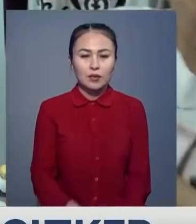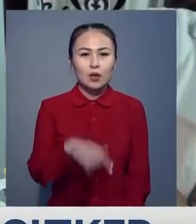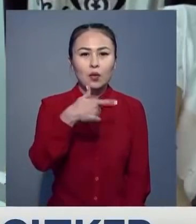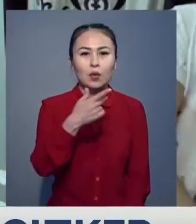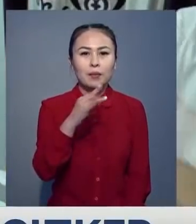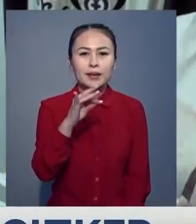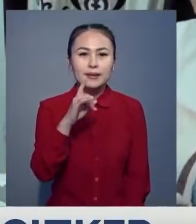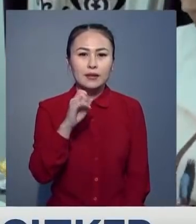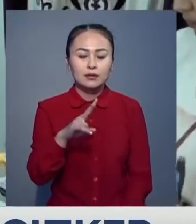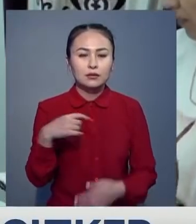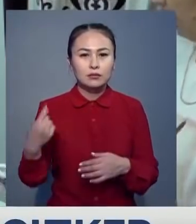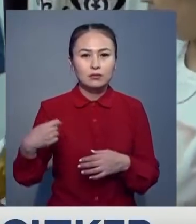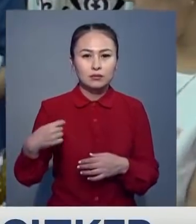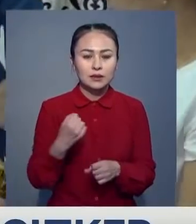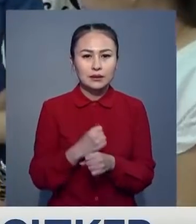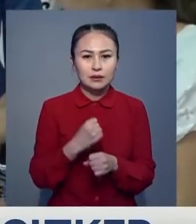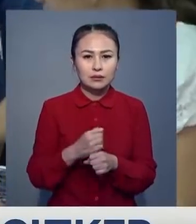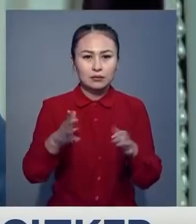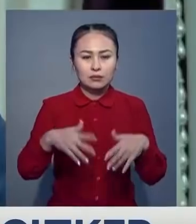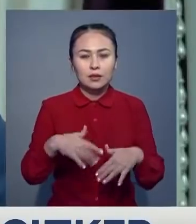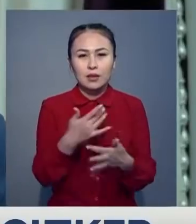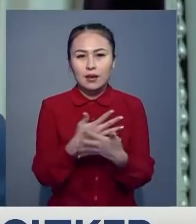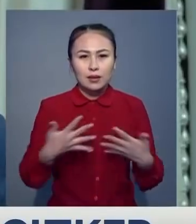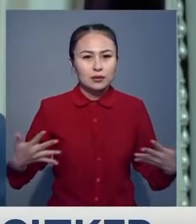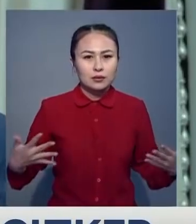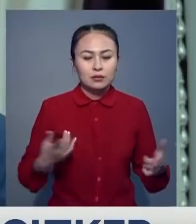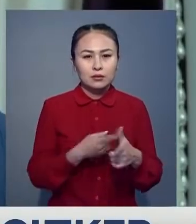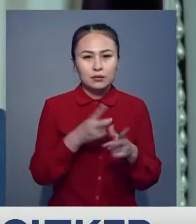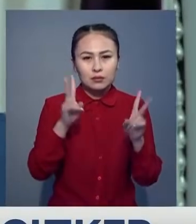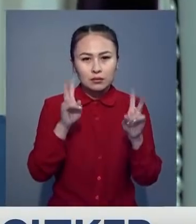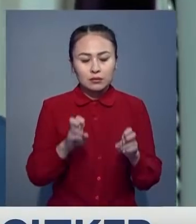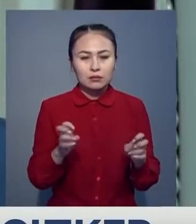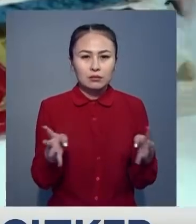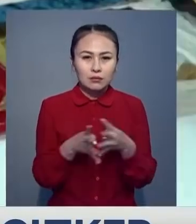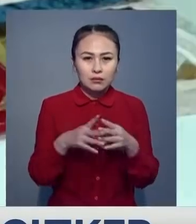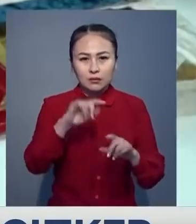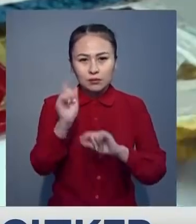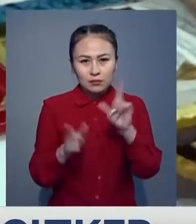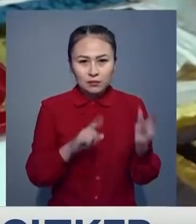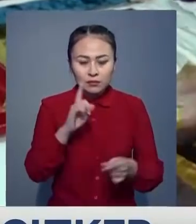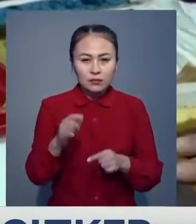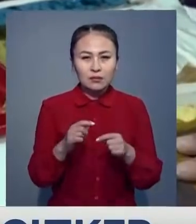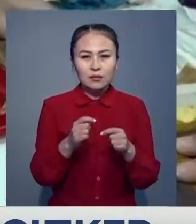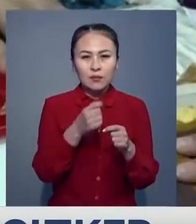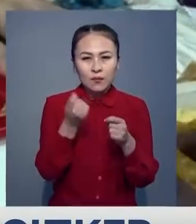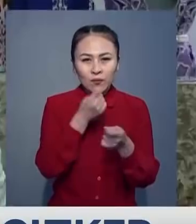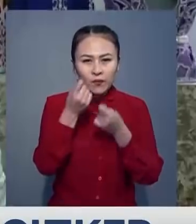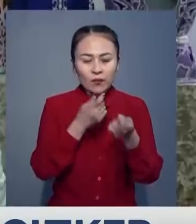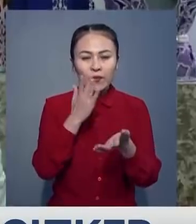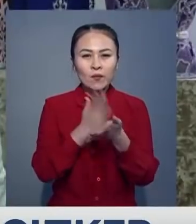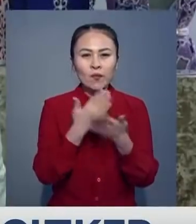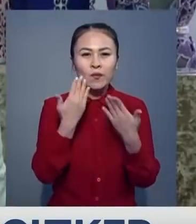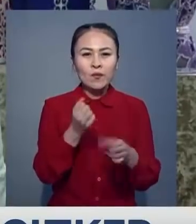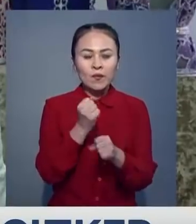Гүлперизат Өтеғұлованың тігінханасы құрақ көрпенің бірнеше түрін тігеді. Қошқар мүйіз оюымен өрнектелгені, ұсақ маталардан құралғаны бар.